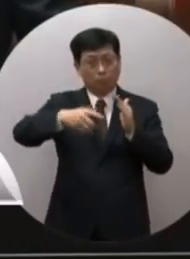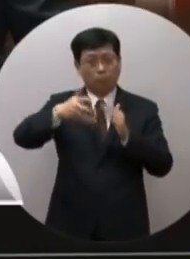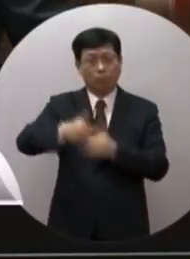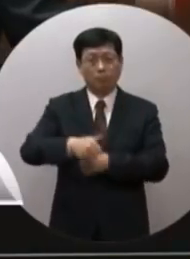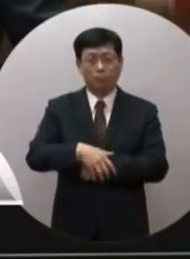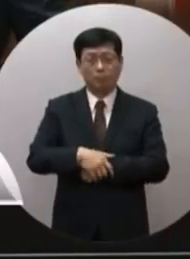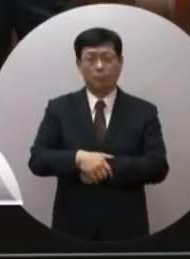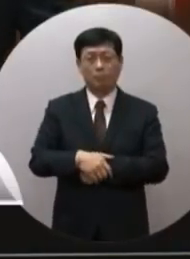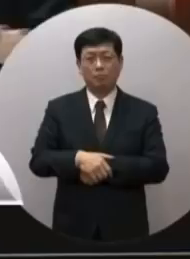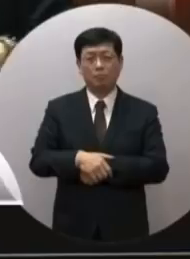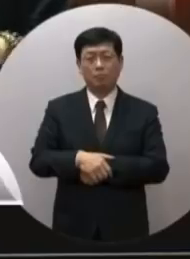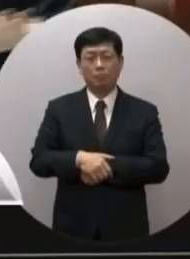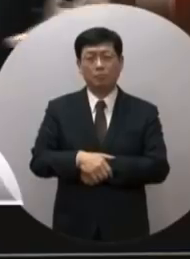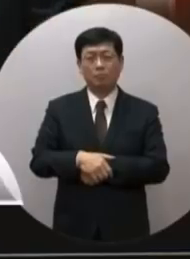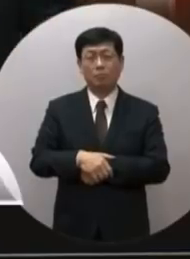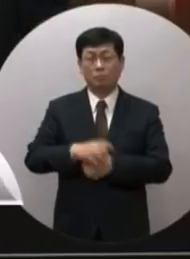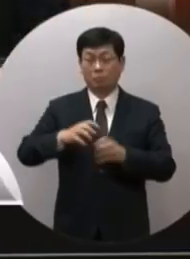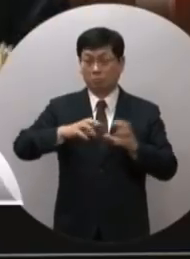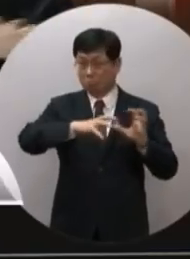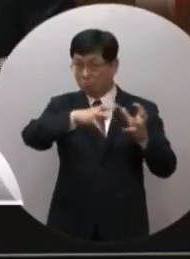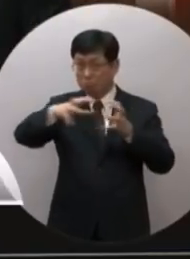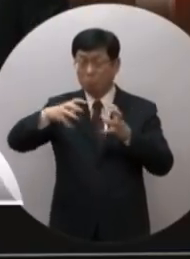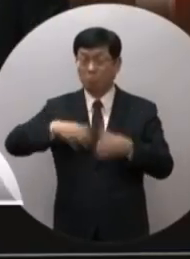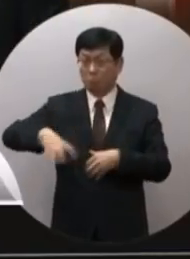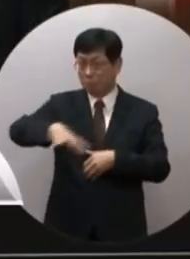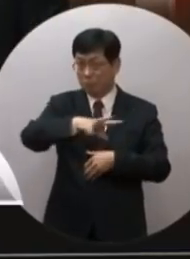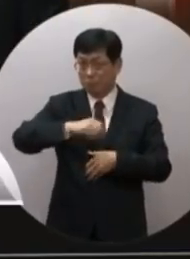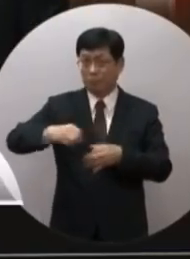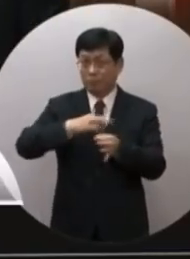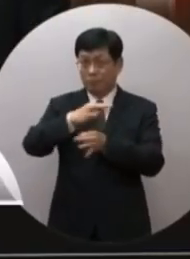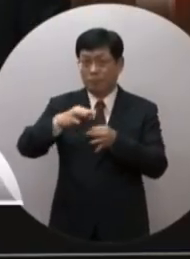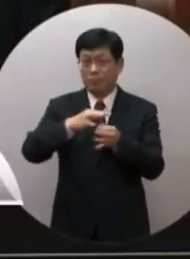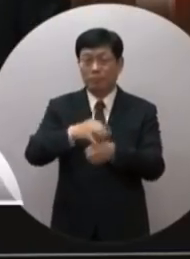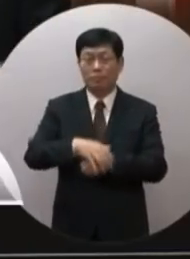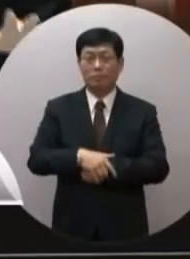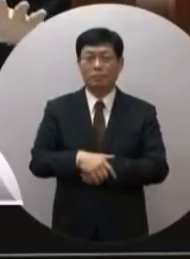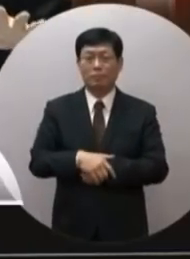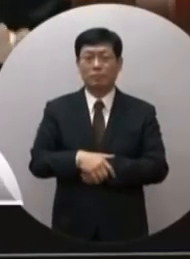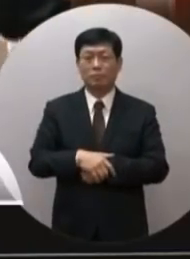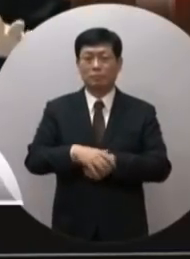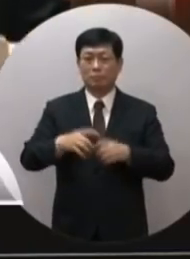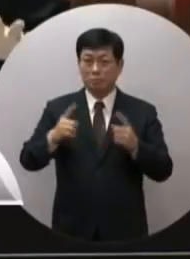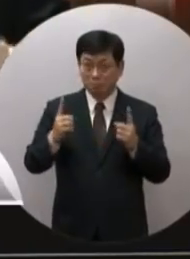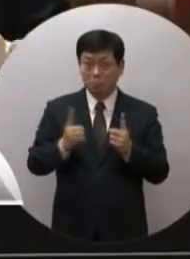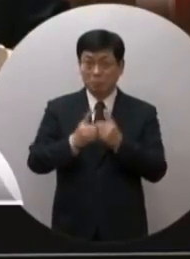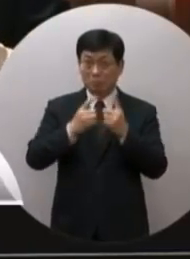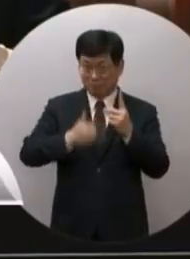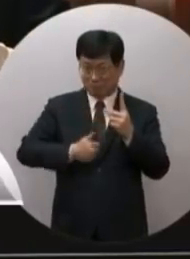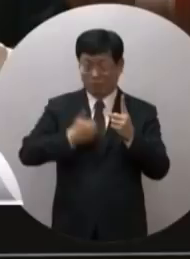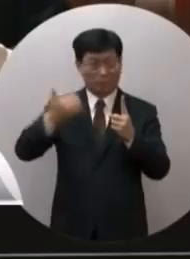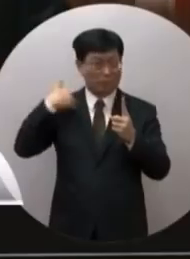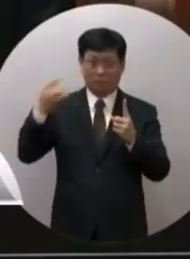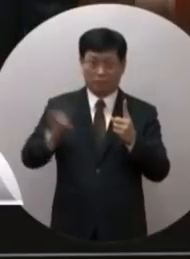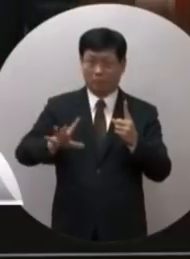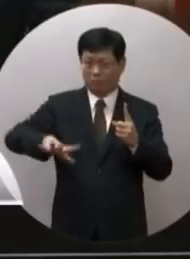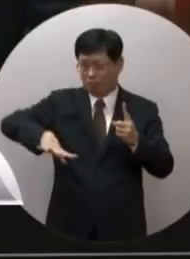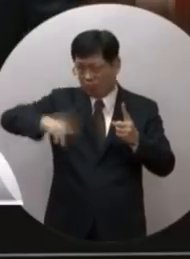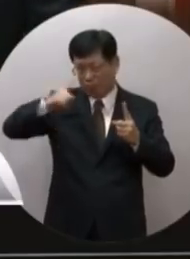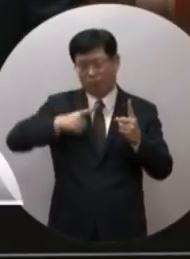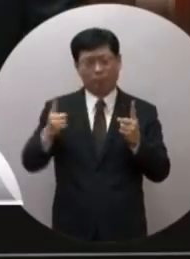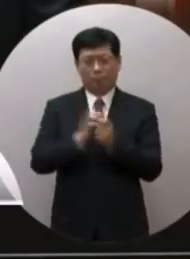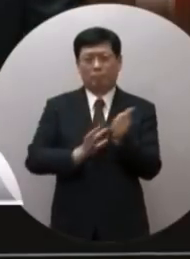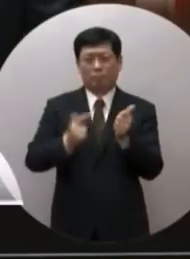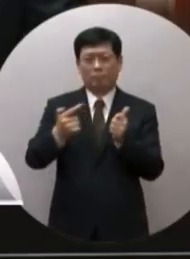解，现在世界总体的经济面临冲空前的一个撞